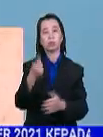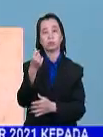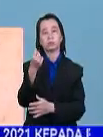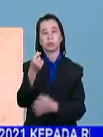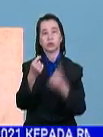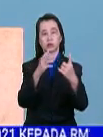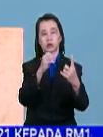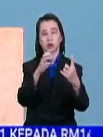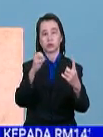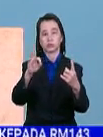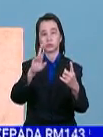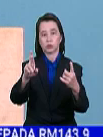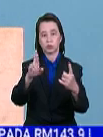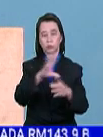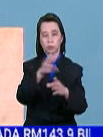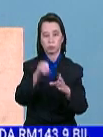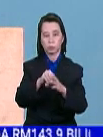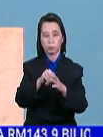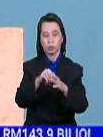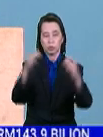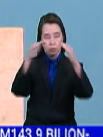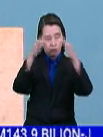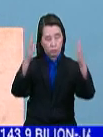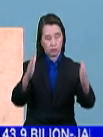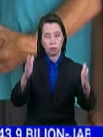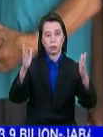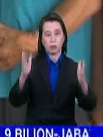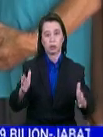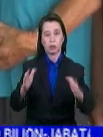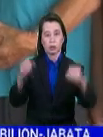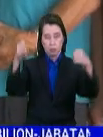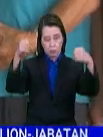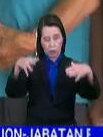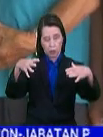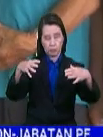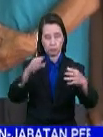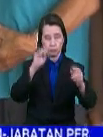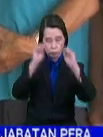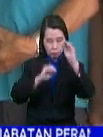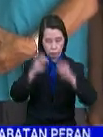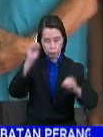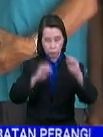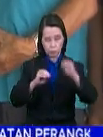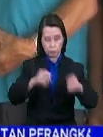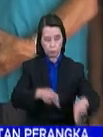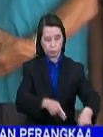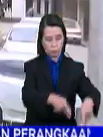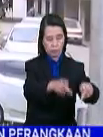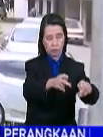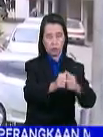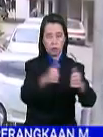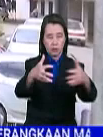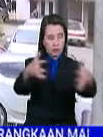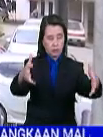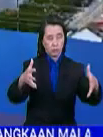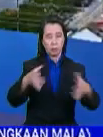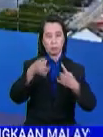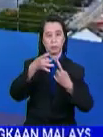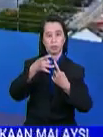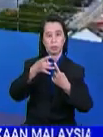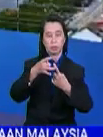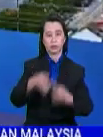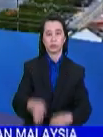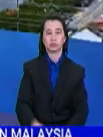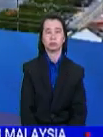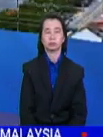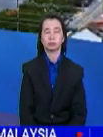100.000 Ringgit turun meliputi pemasangan dinding batu lampu cycling pengubahsuaian sistem kepartaian dan pagar besi